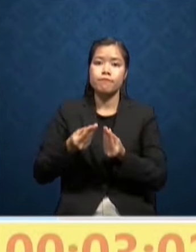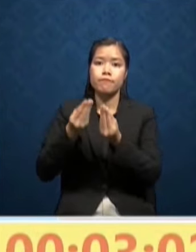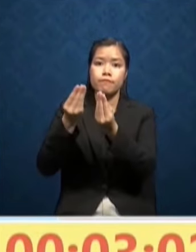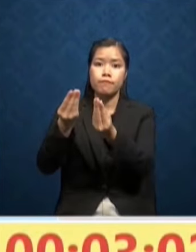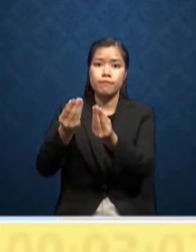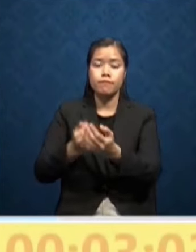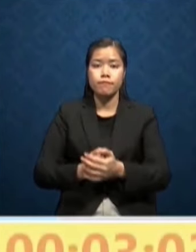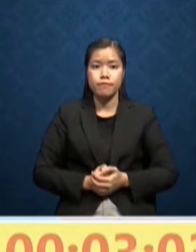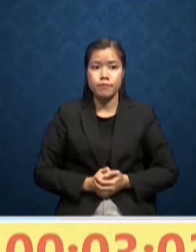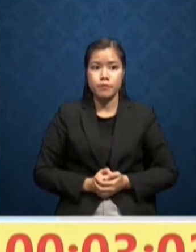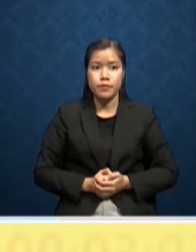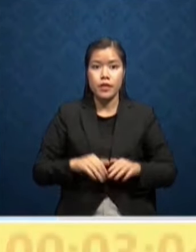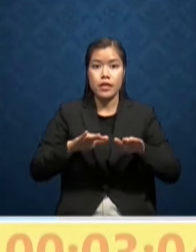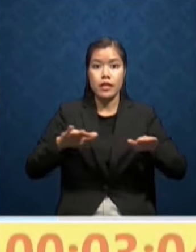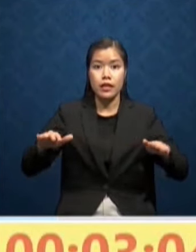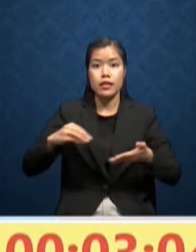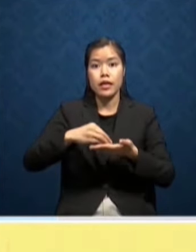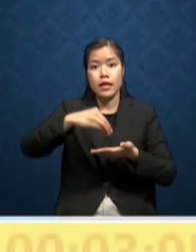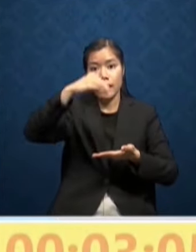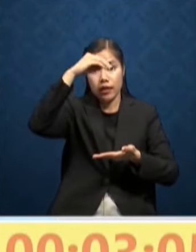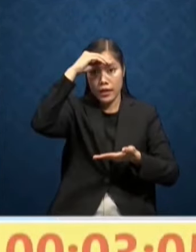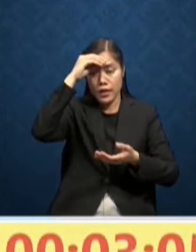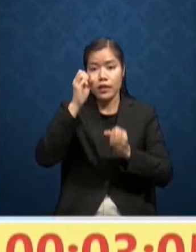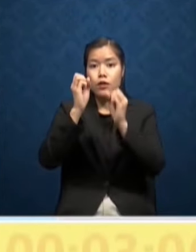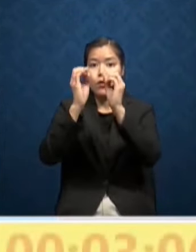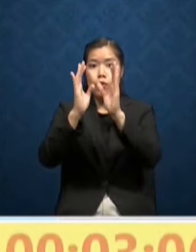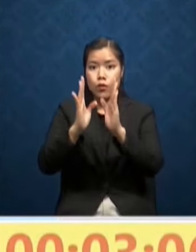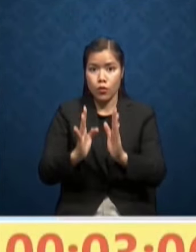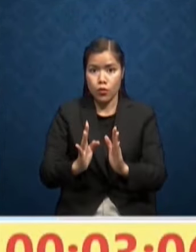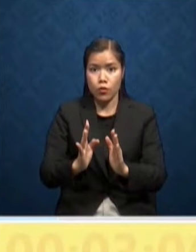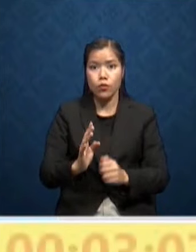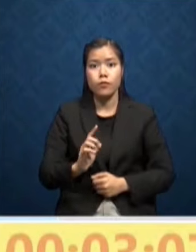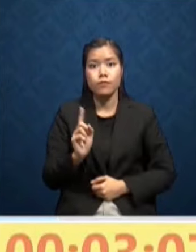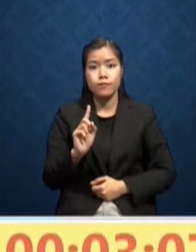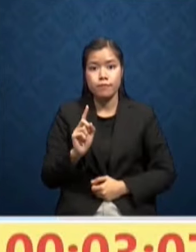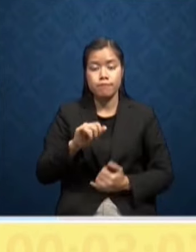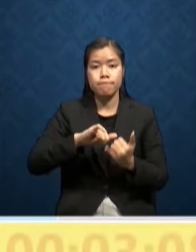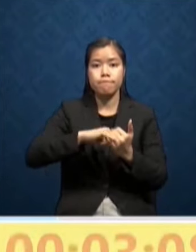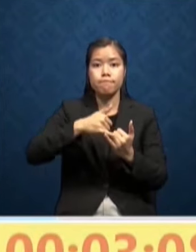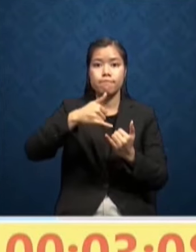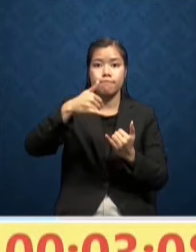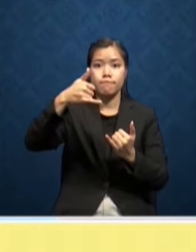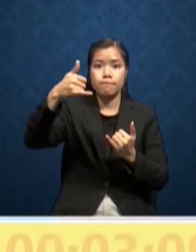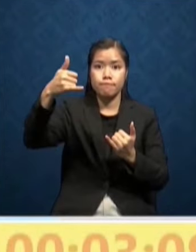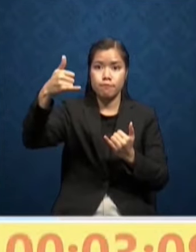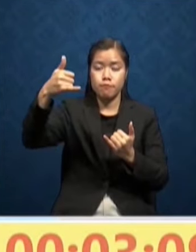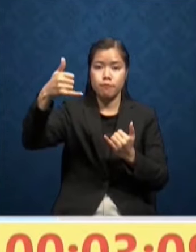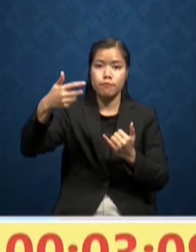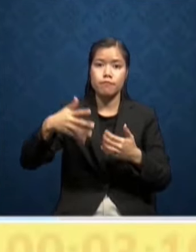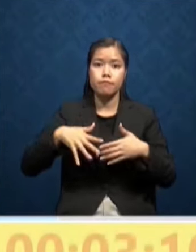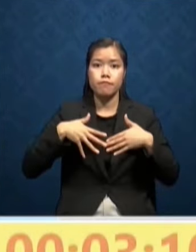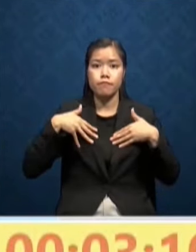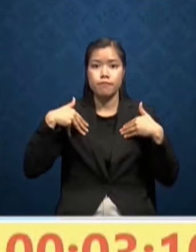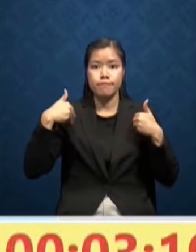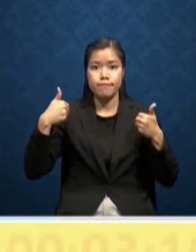ขอให้ลูกนักเรียนและคุณครูเดินทางสู่สัมปราย